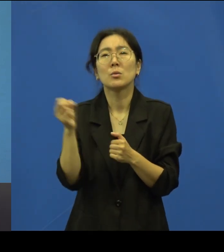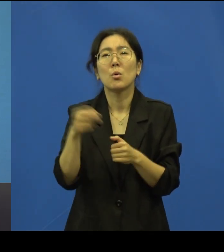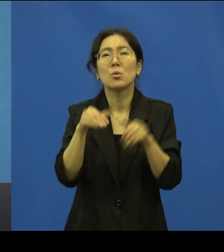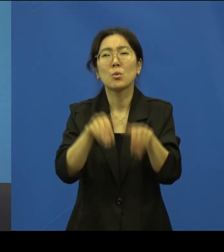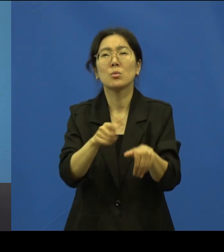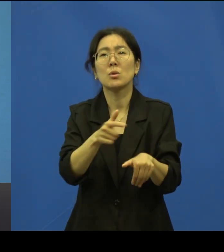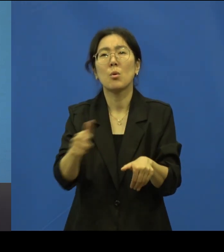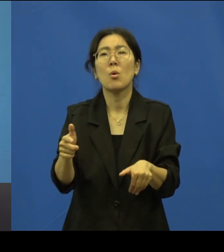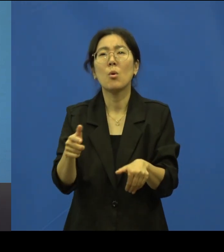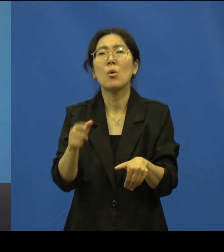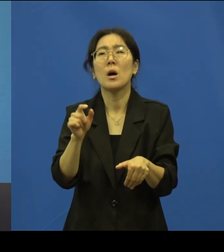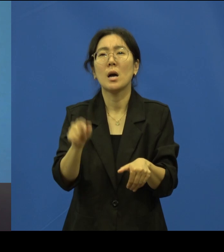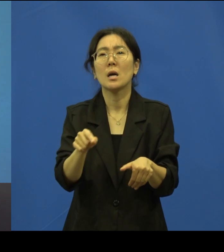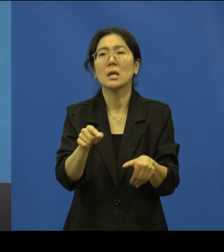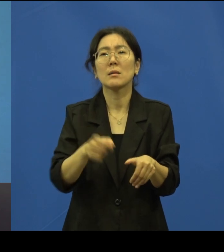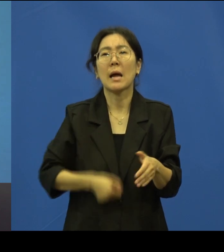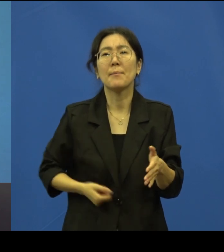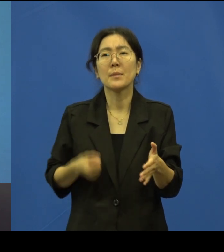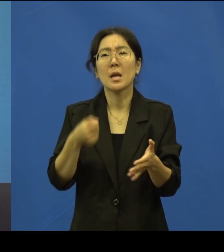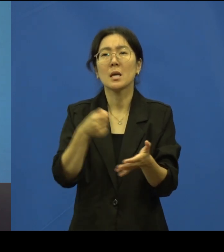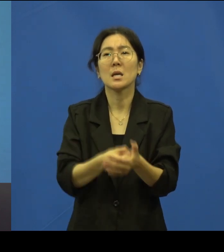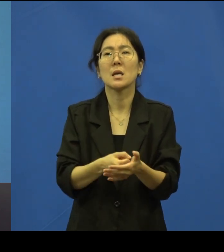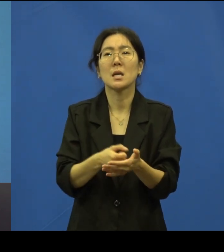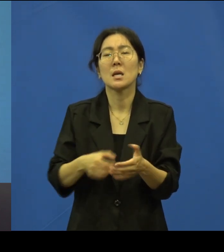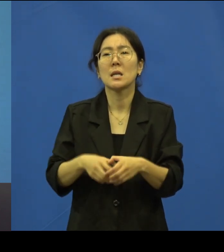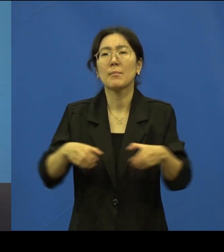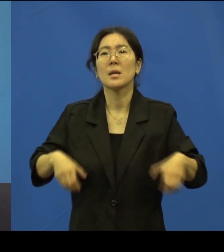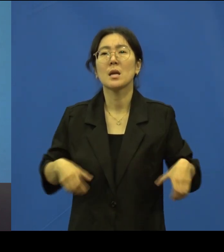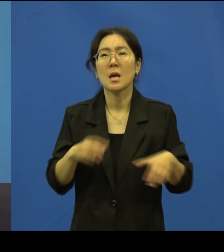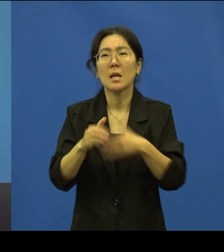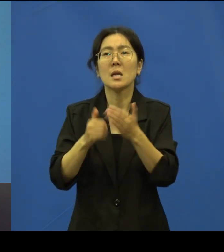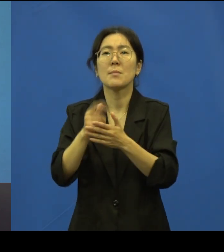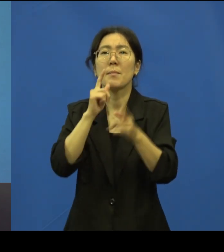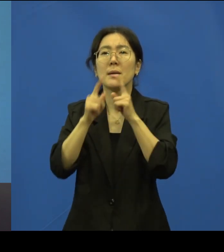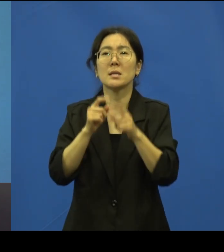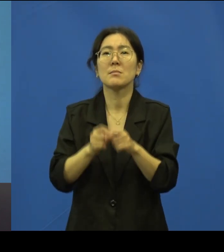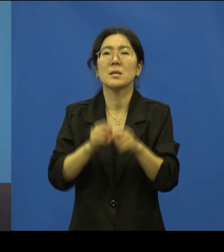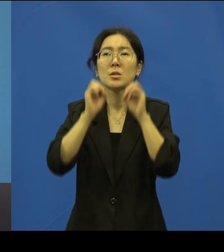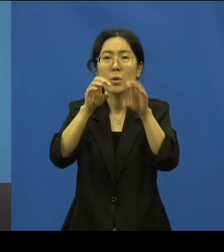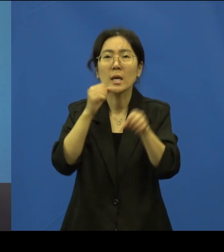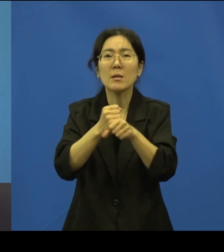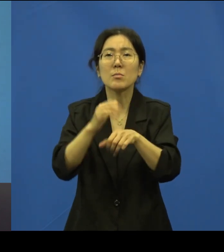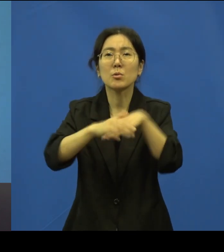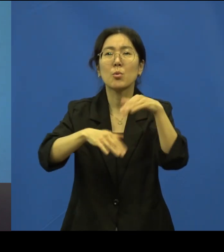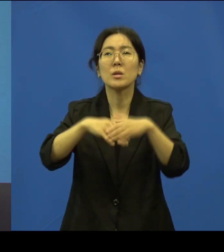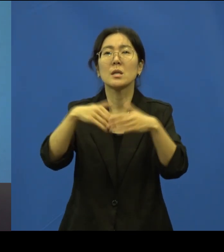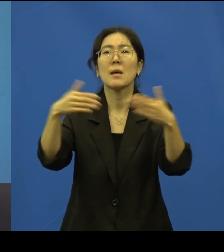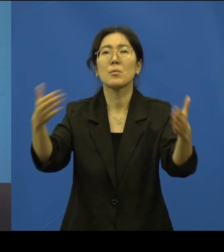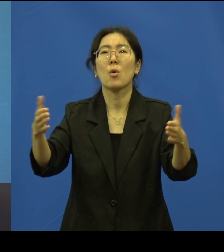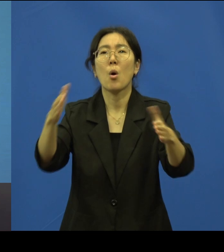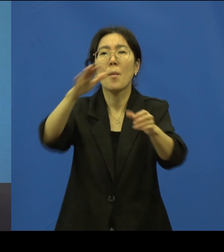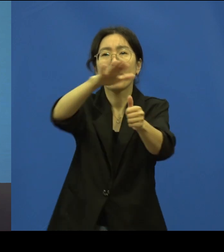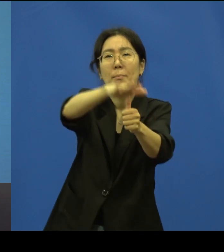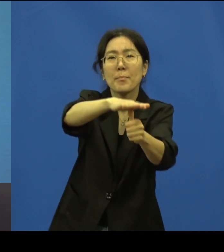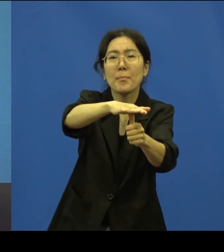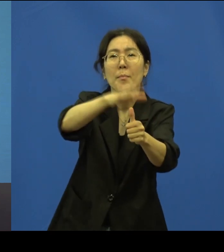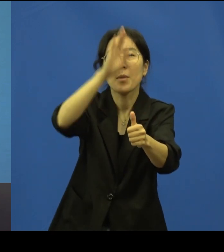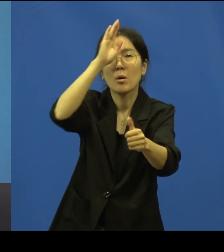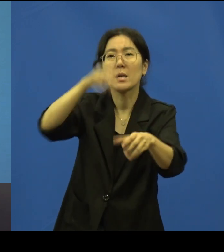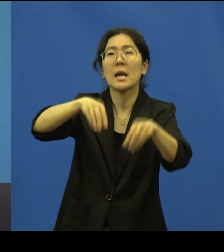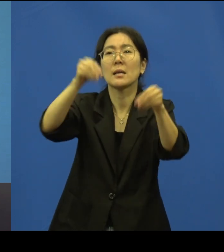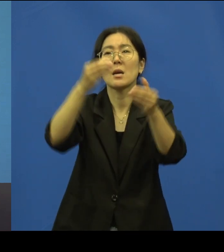또 종들로 하여금 담대히 하나님의 말씀을 전하게 하여 주시오며 손을 내밀어 병을 낫게